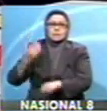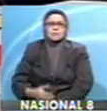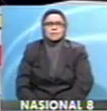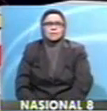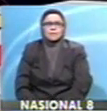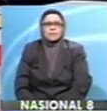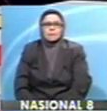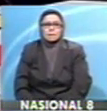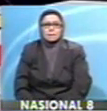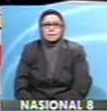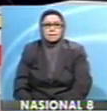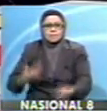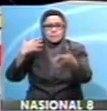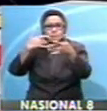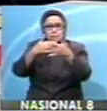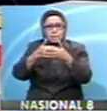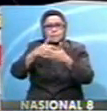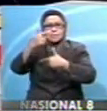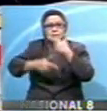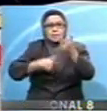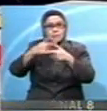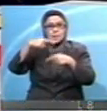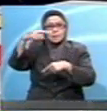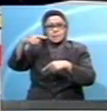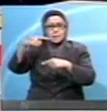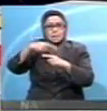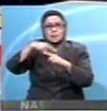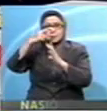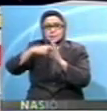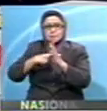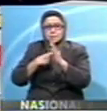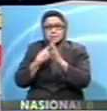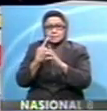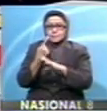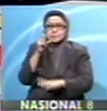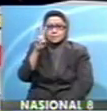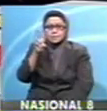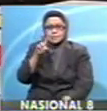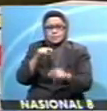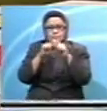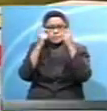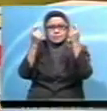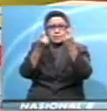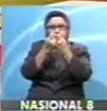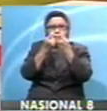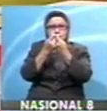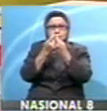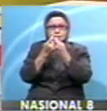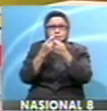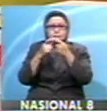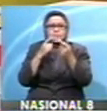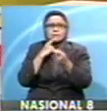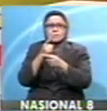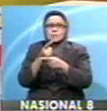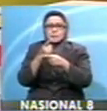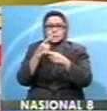lalu menjelang saingan liga premier 6 Februari ini pasukan yang digelar sang semut merah pkns FC nekat untuk mengubat kekecewaan